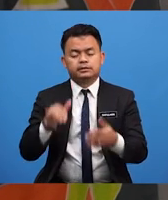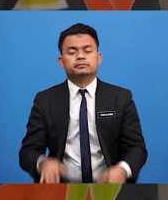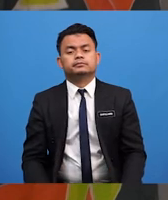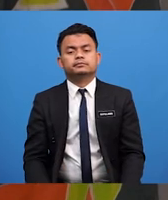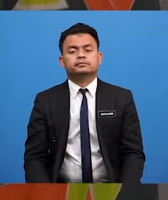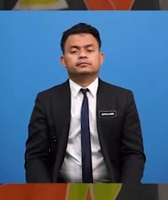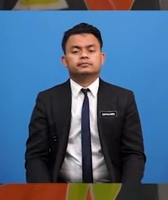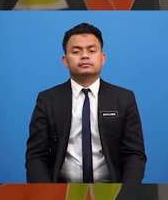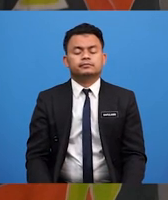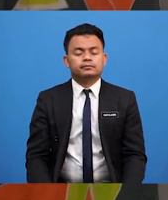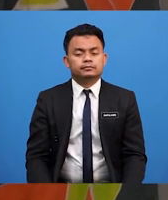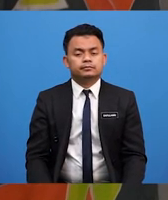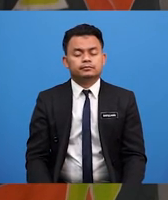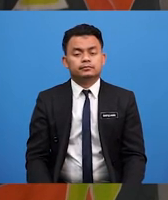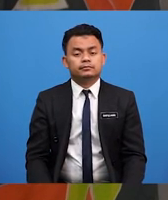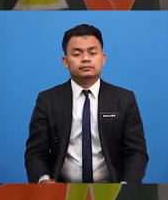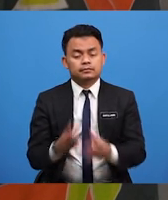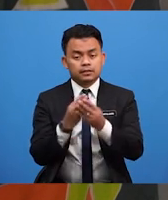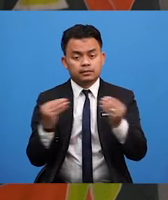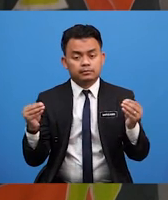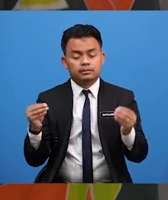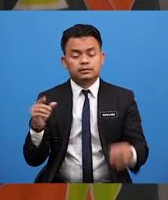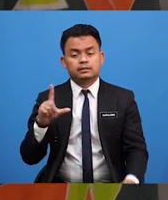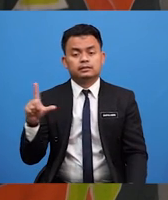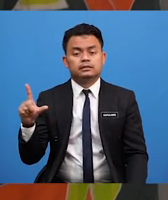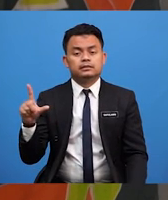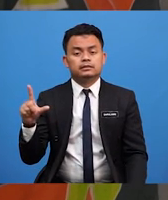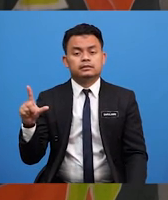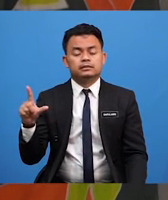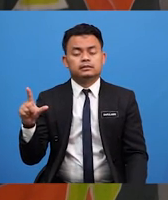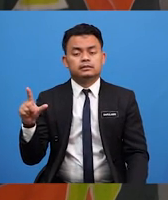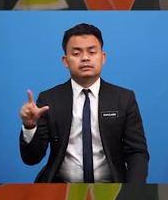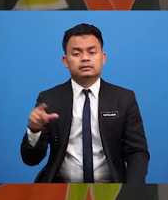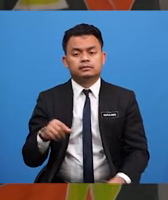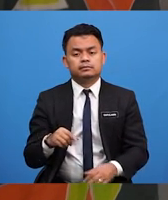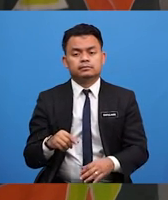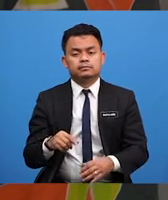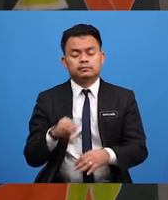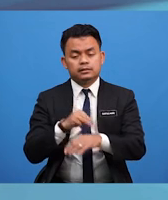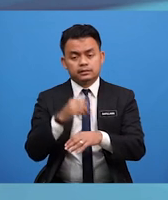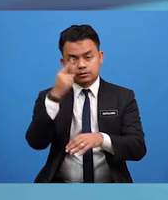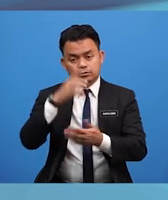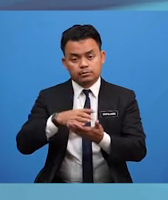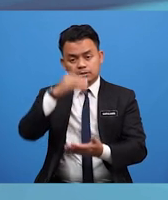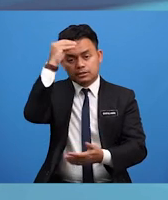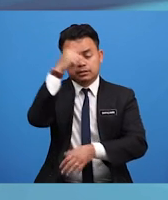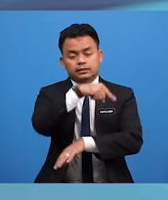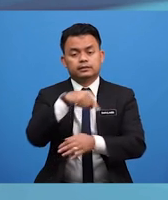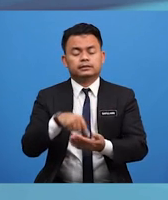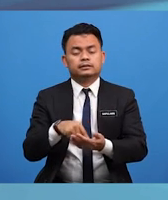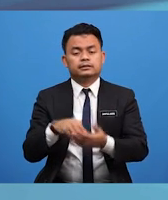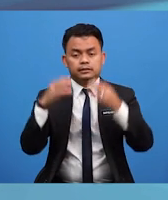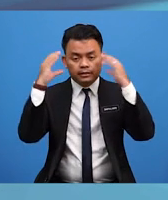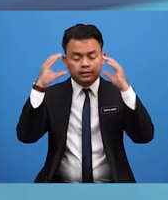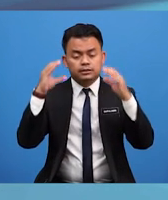Nampaknya tamatlah sesi pembelajaran kita pada hari ini. Cikgu berharap murid-murid dapat menguasai pembelajaran kita